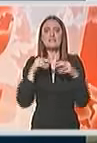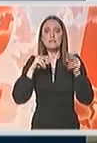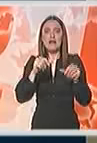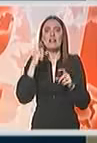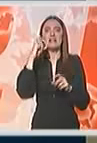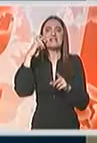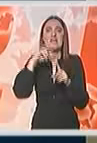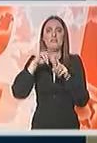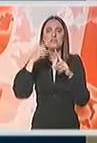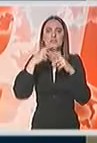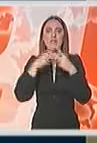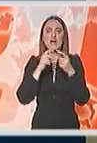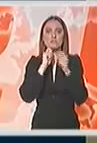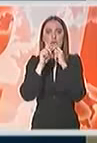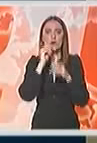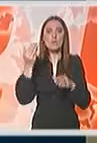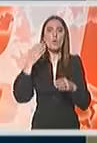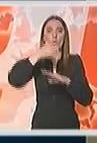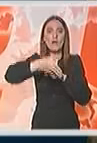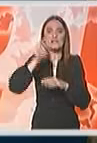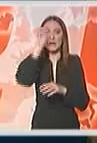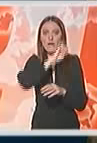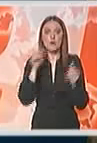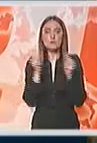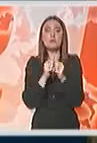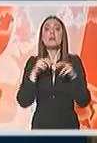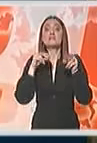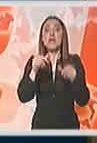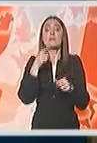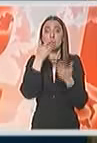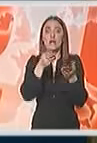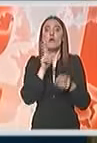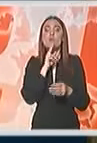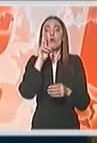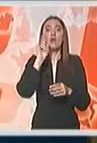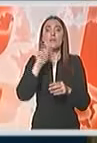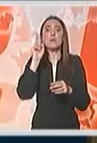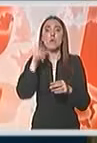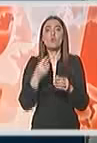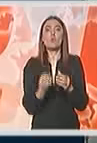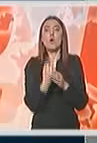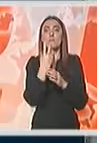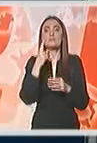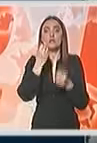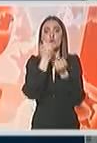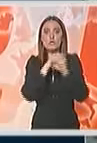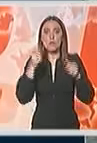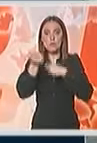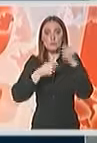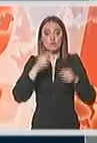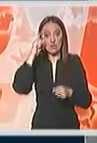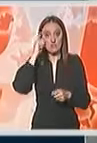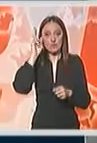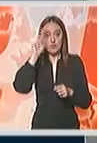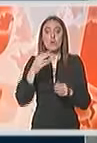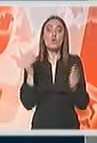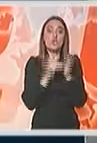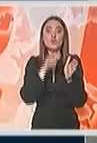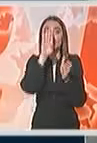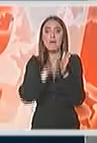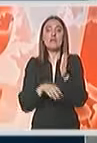CEFTA sporazumu za ulazak u Evropsku uniju. Tako će zemlje koje ne mogu da opstanu na slobodnom tržištu regiona znati da imaju još